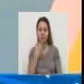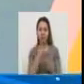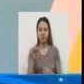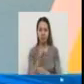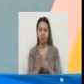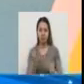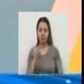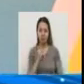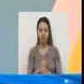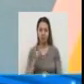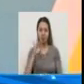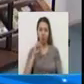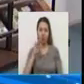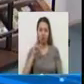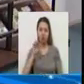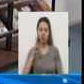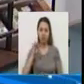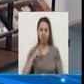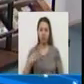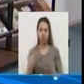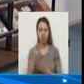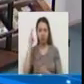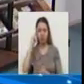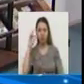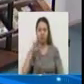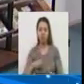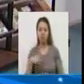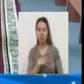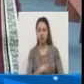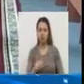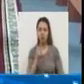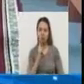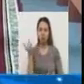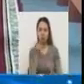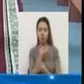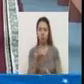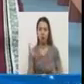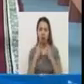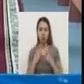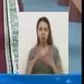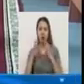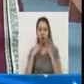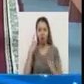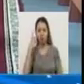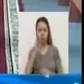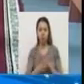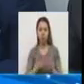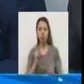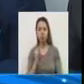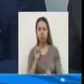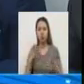көзқарастарымен бөліседі. Рухани жаңғыру мен жаңаруда білім берудің маңызы зор. Өйткені ұлттық ерекшеліктерімізді сақтай отырып, әлемде болып